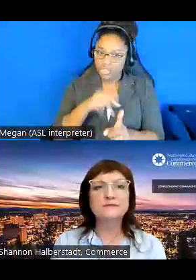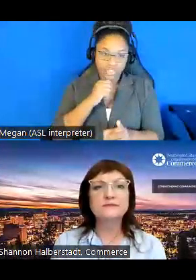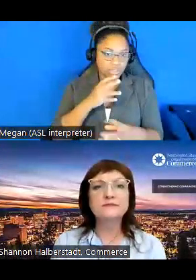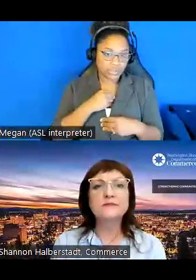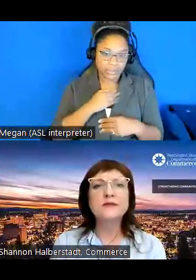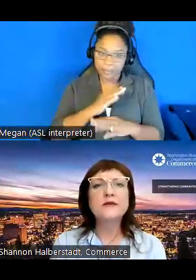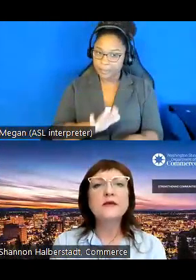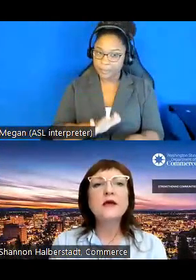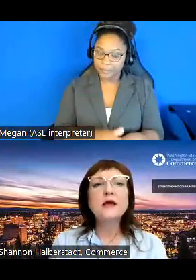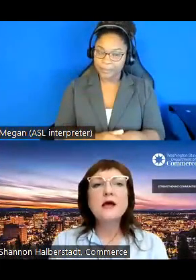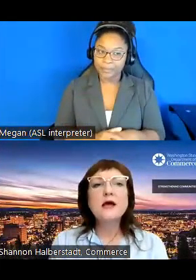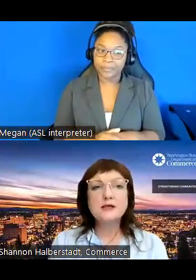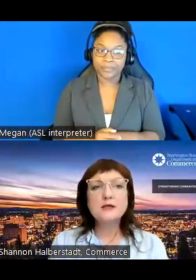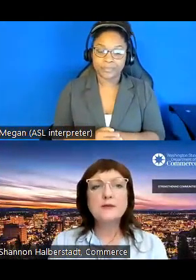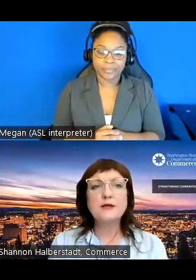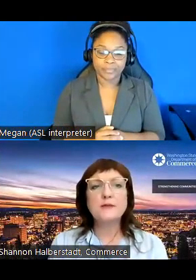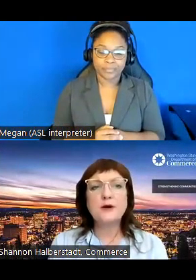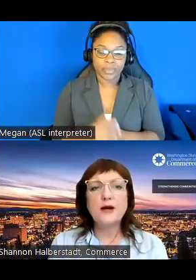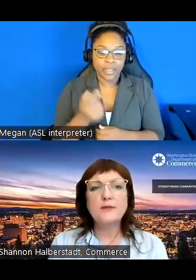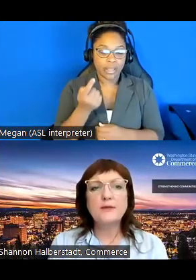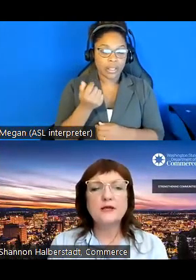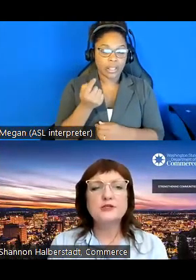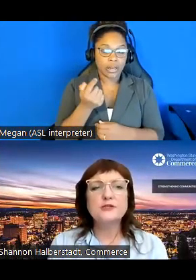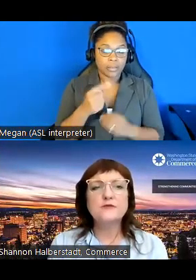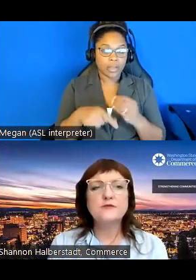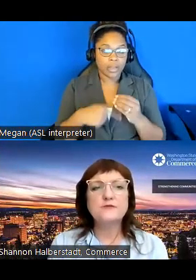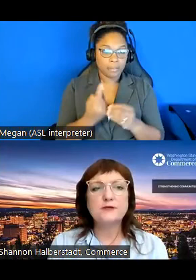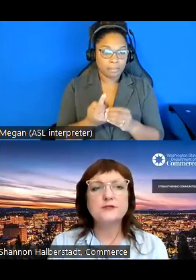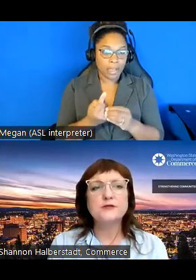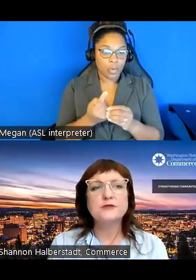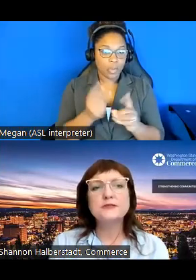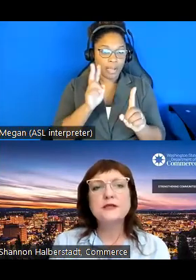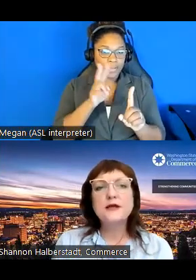전자로 제출해야 합니다.